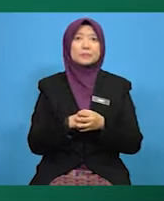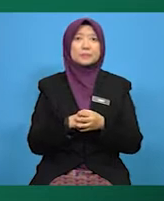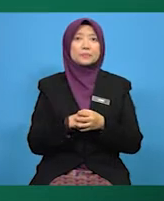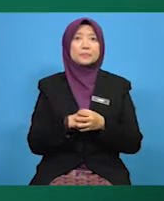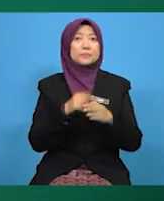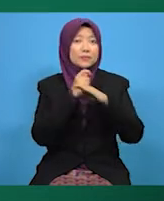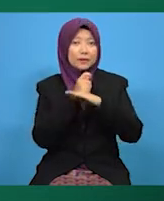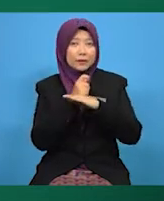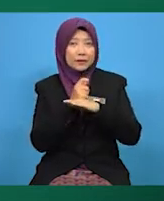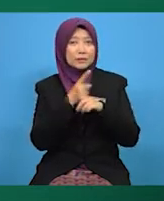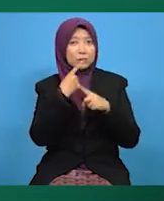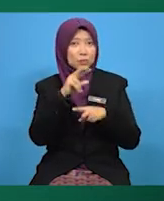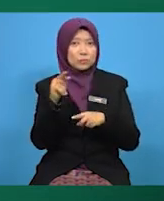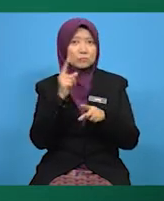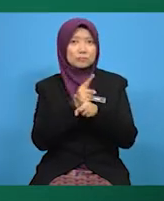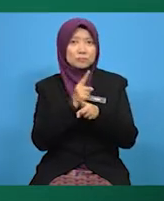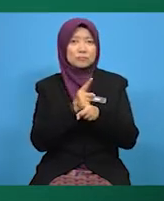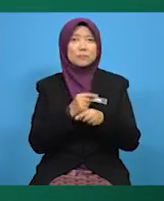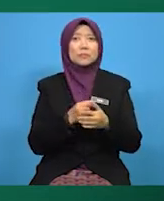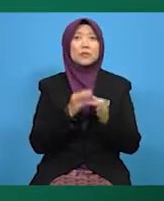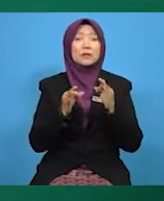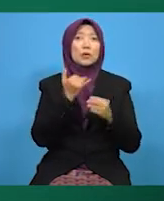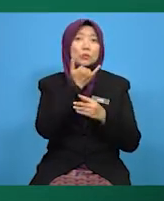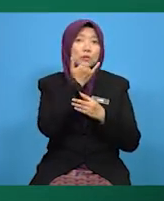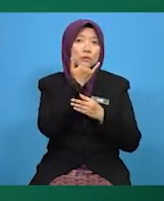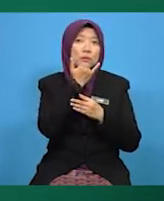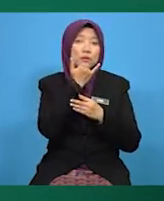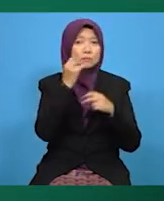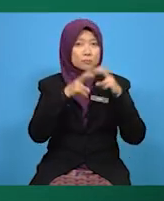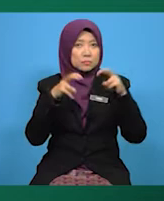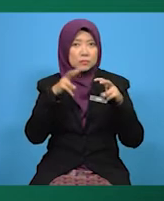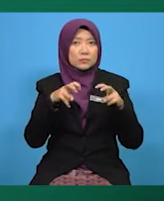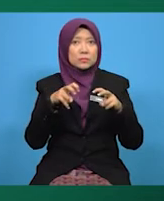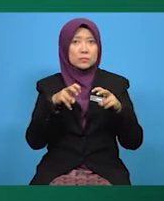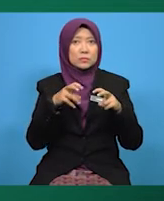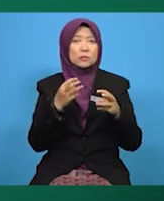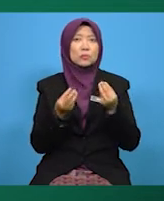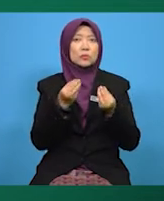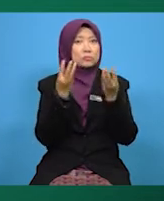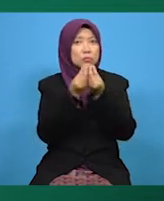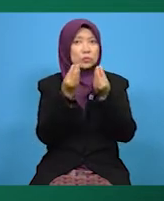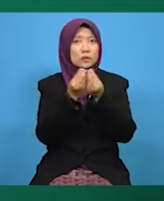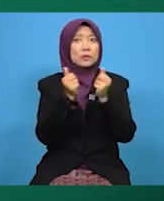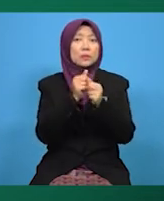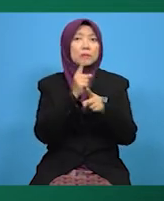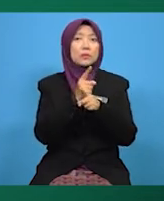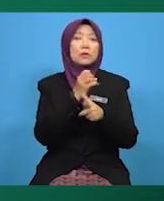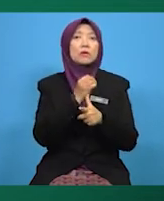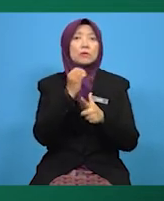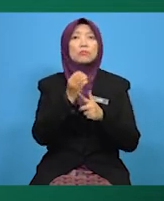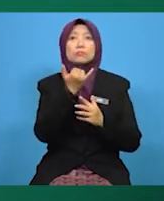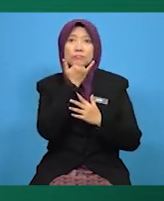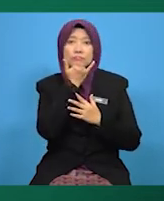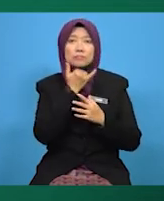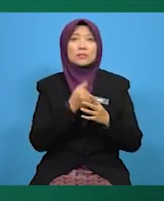RM557,200. Tahniah jika jawapan kamu betul. Kalau salah, cuba semak sama ada kamu telah menjumlahkan dengan betul atau